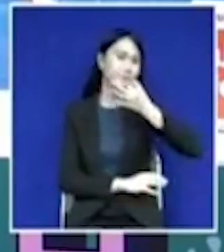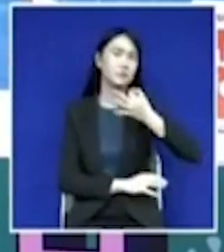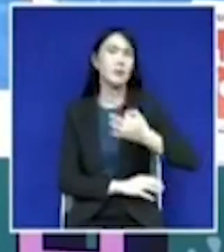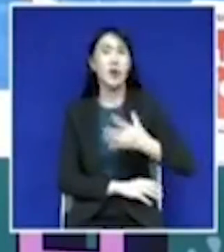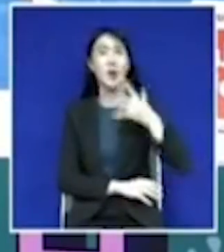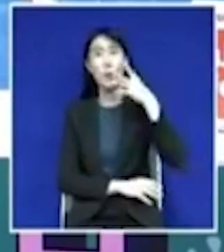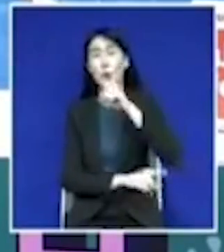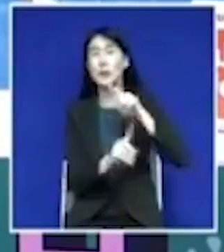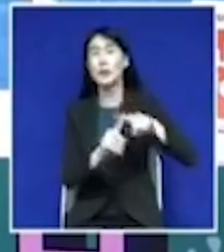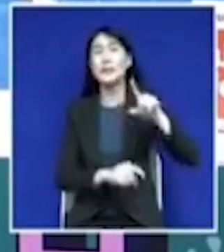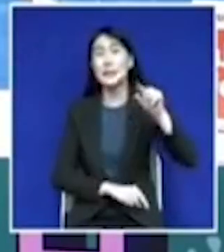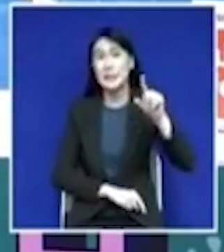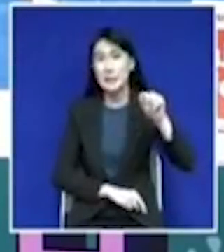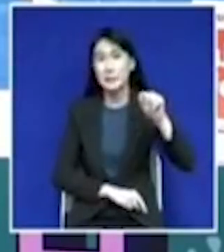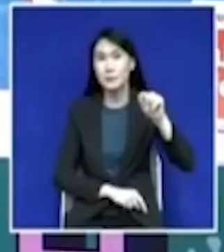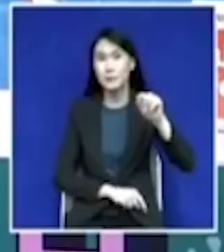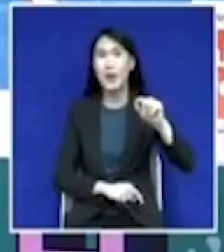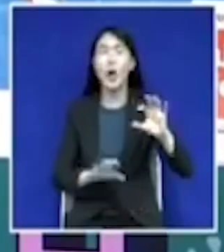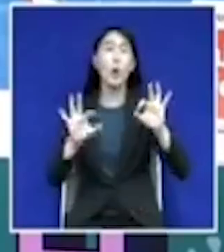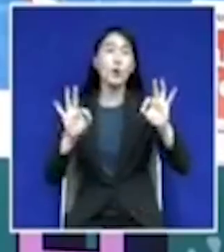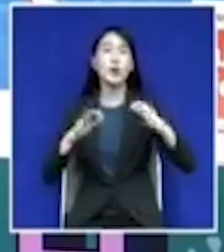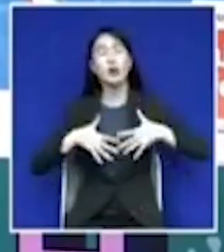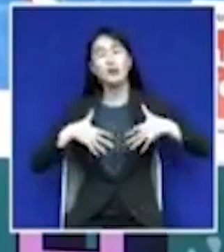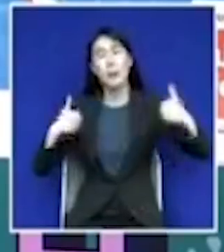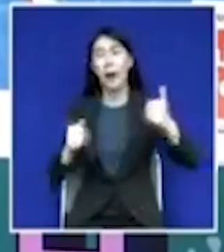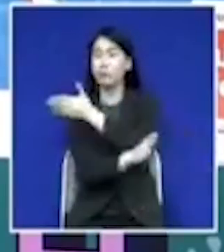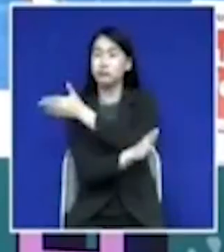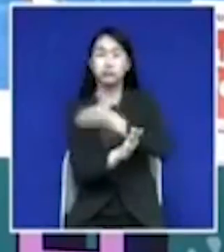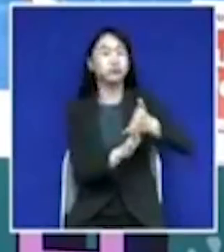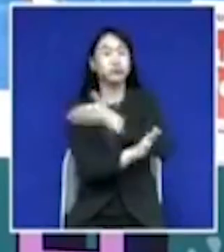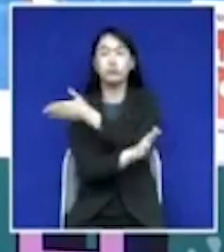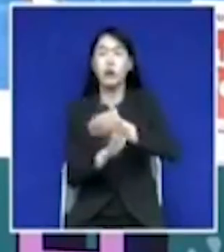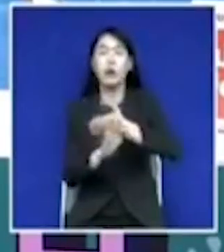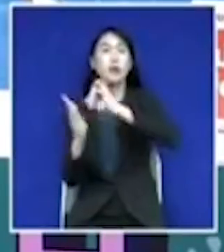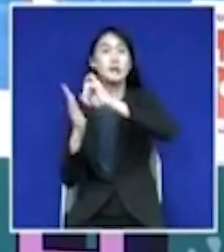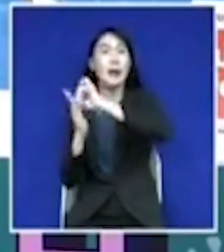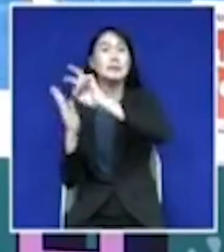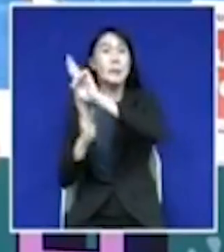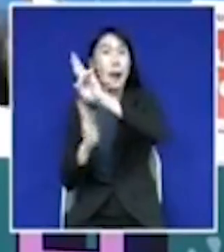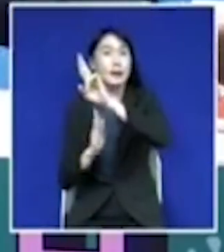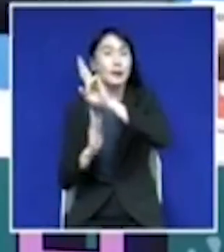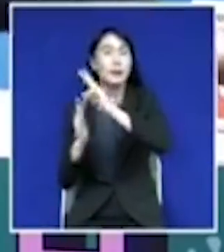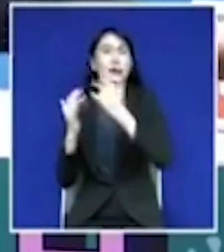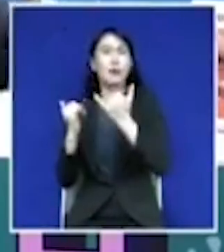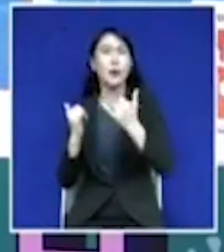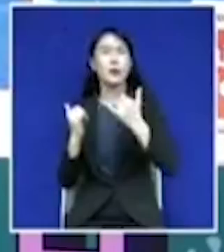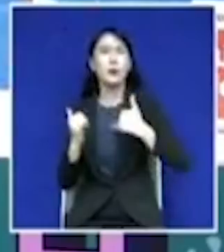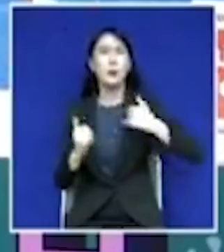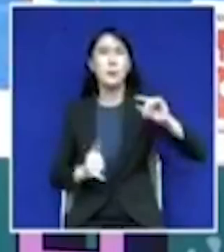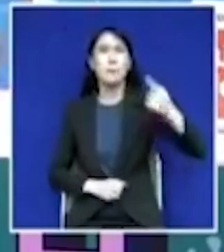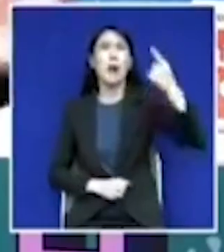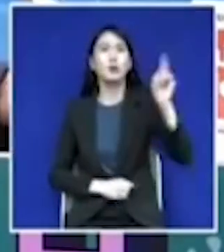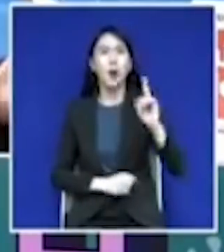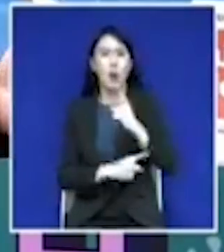ที่20ก็คลีนได้สบายใจได้กับกรณีของเชียงรายเชียงใหม่ถ้าไม่ได้เกิดกรณีอย่างนั้นแต่มาเกิดที่สมุทรสา